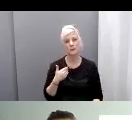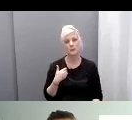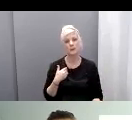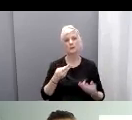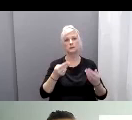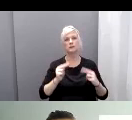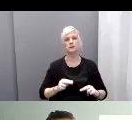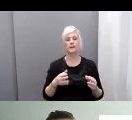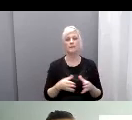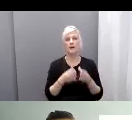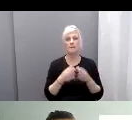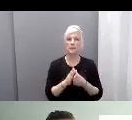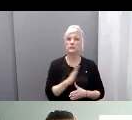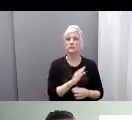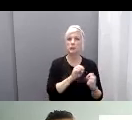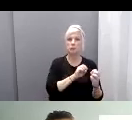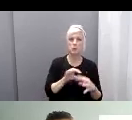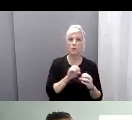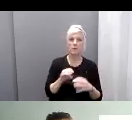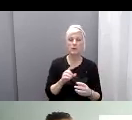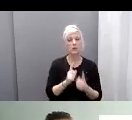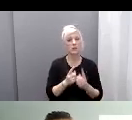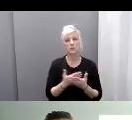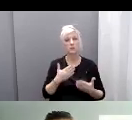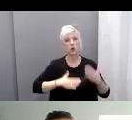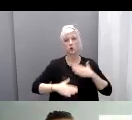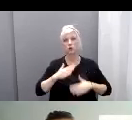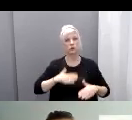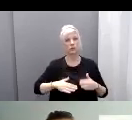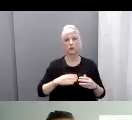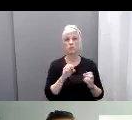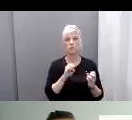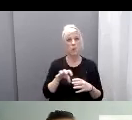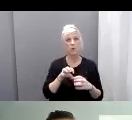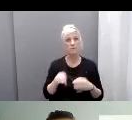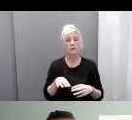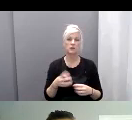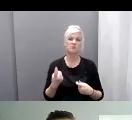Familjens påverkan, ibland oönskad, på en sexualitet och relationer.